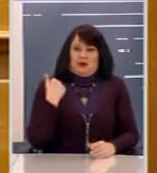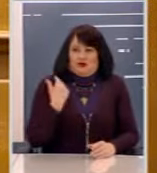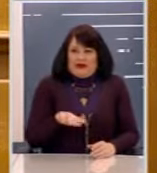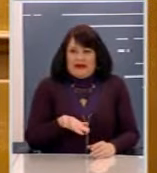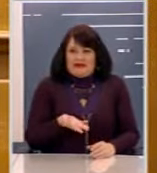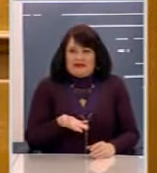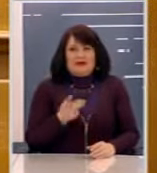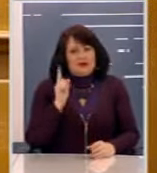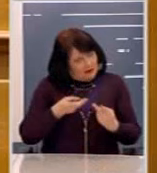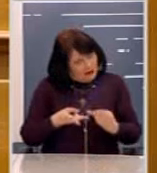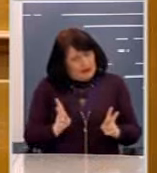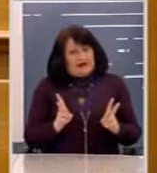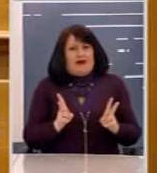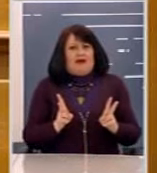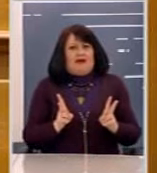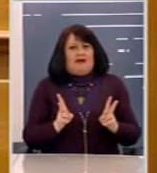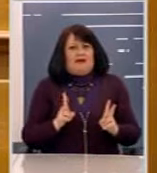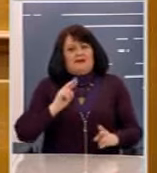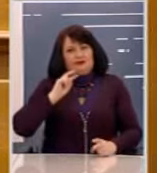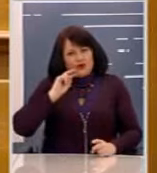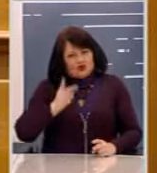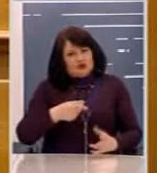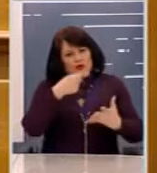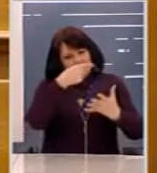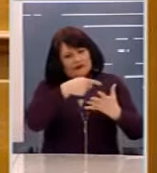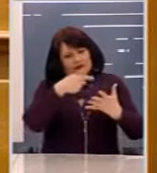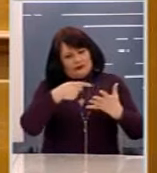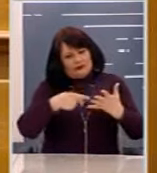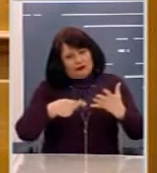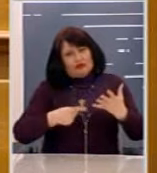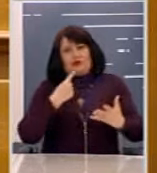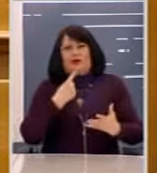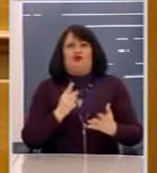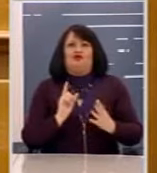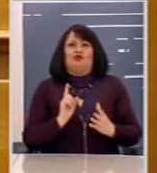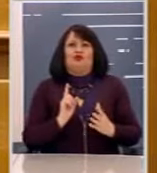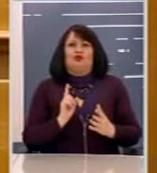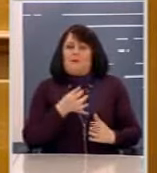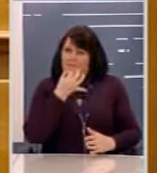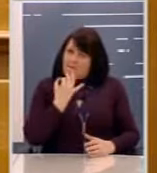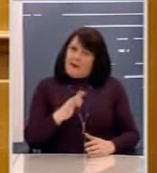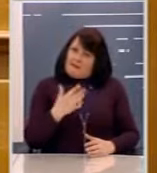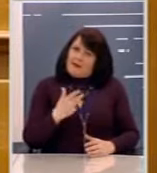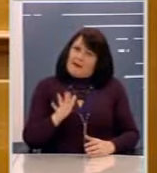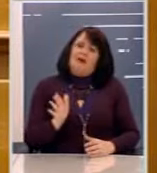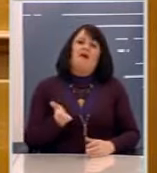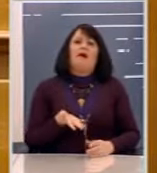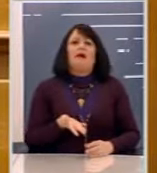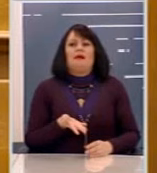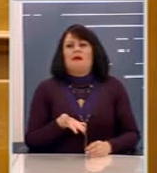θα μου επιτρέψετε να σας απαριθμίσω μερικές, τις οποίες βεβαίως τις έχουμε πει,